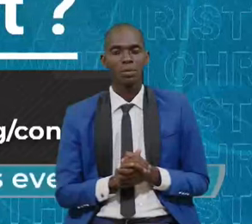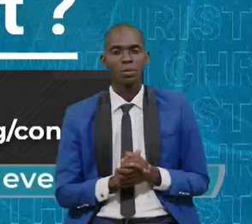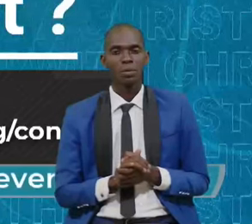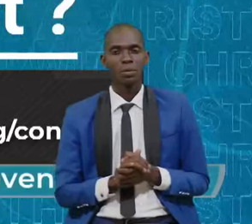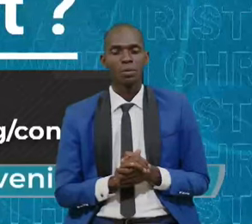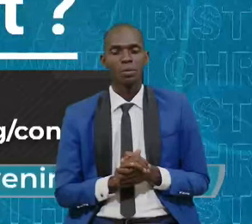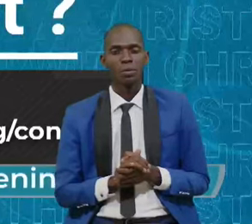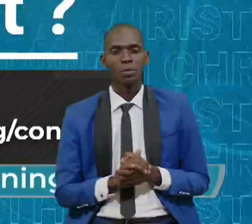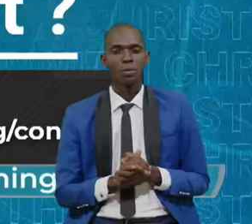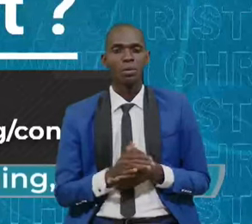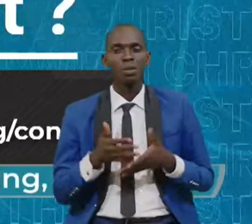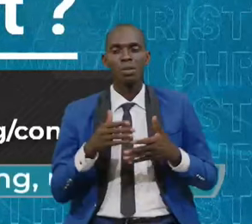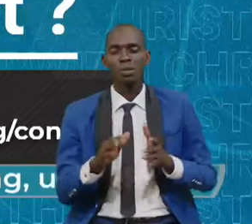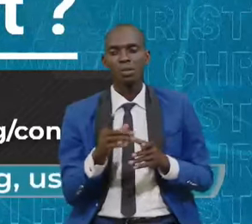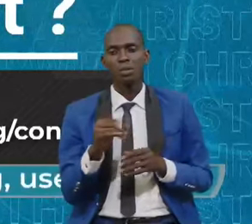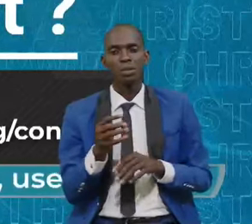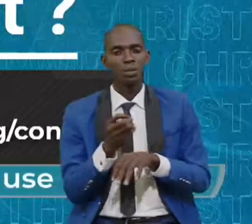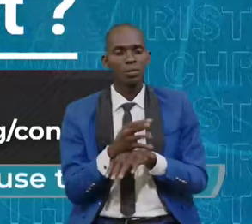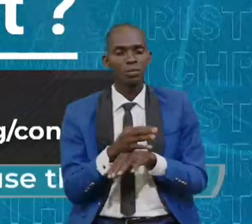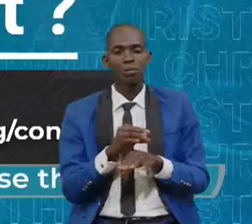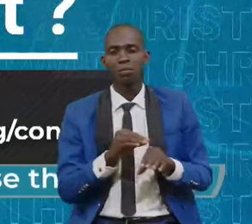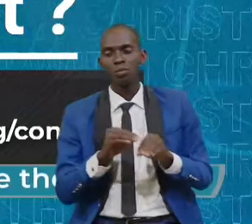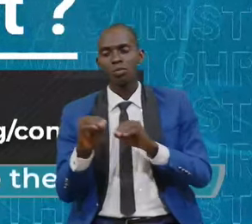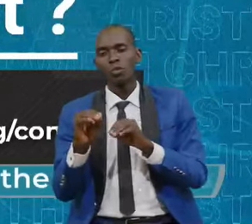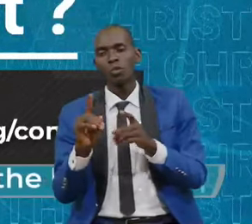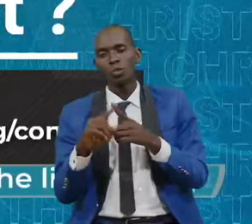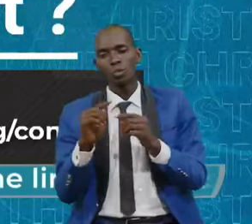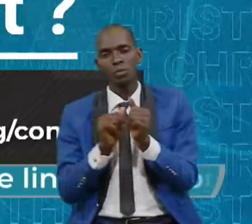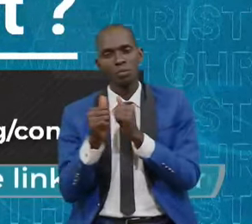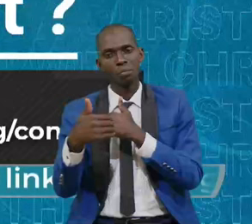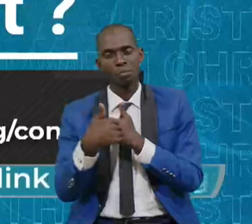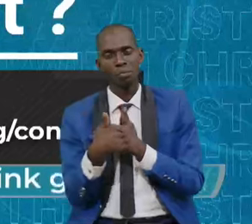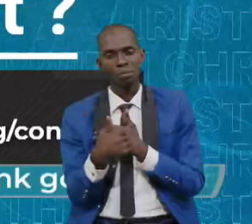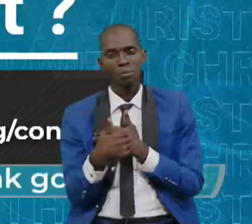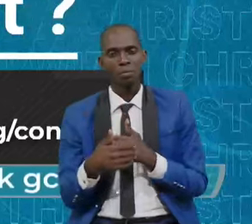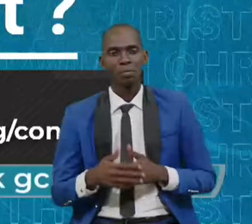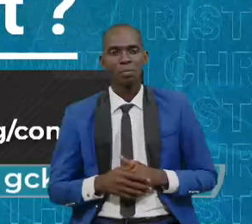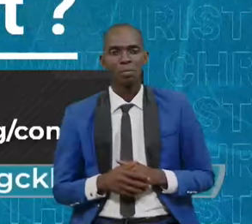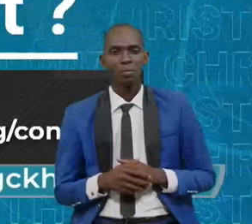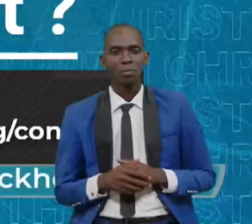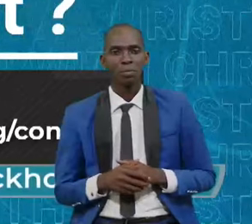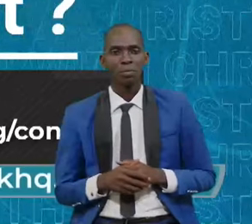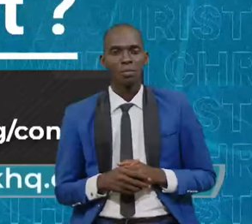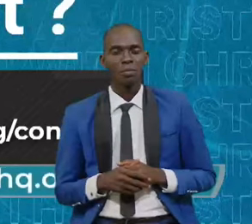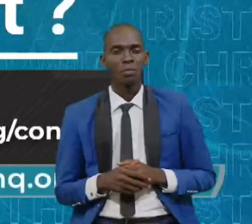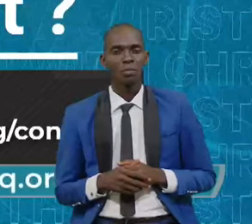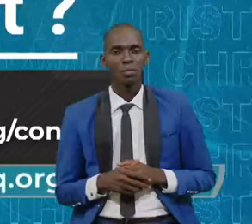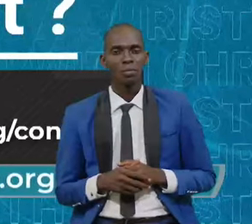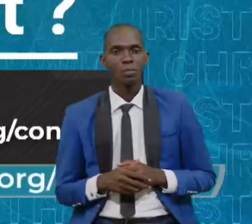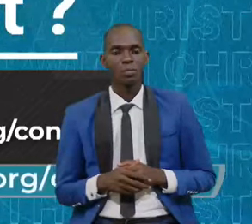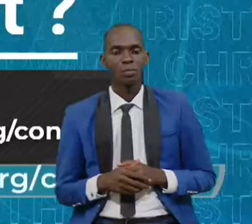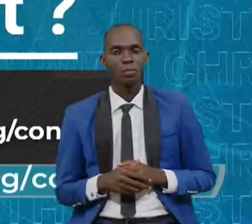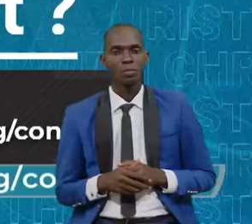plein air où nous faisons la croisade. S'il nous plaît, ceux-là qui ont levé la main, identifions-les rapidement